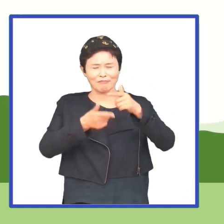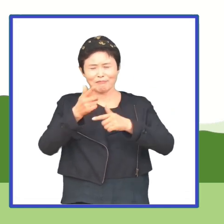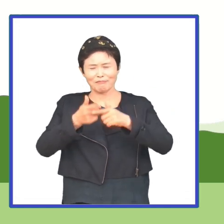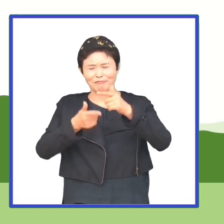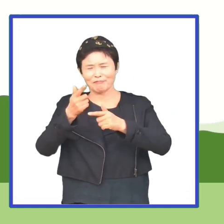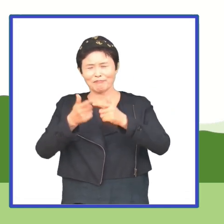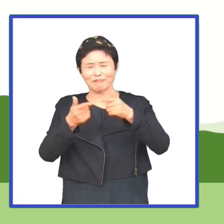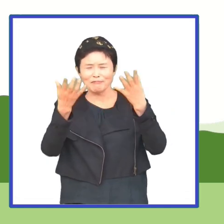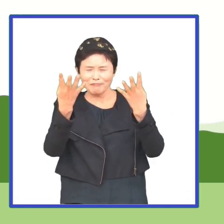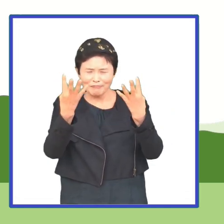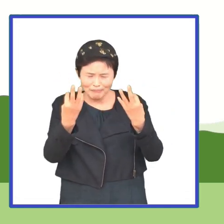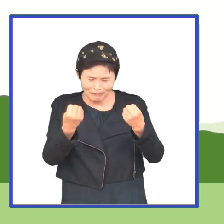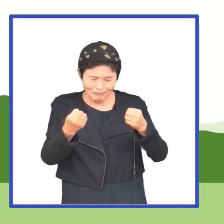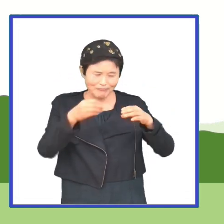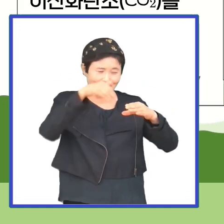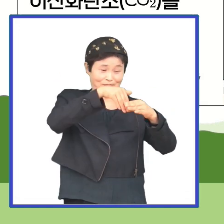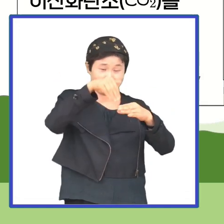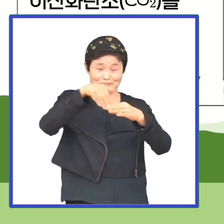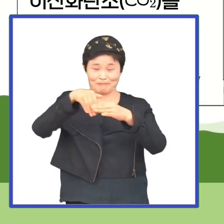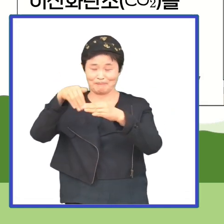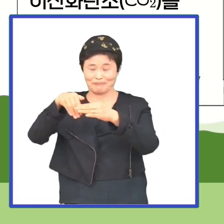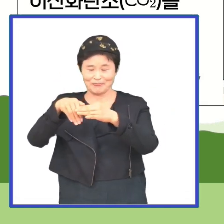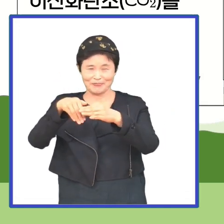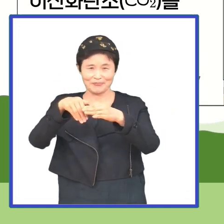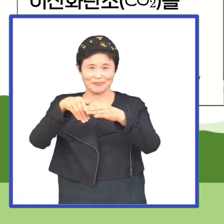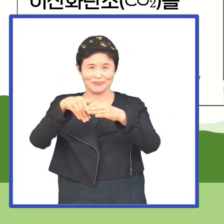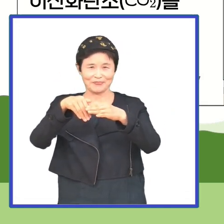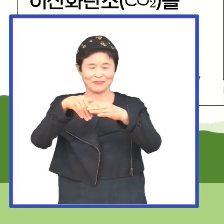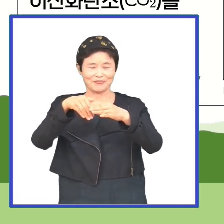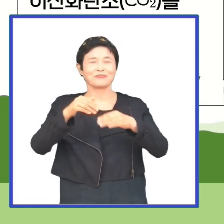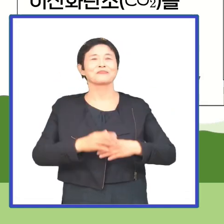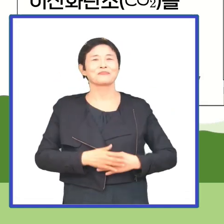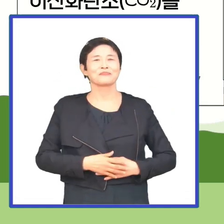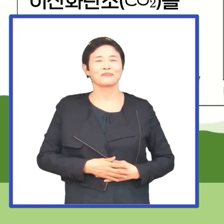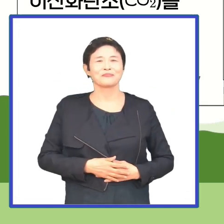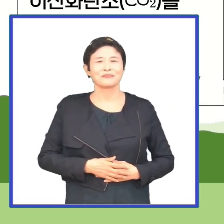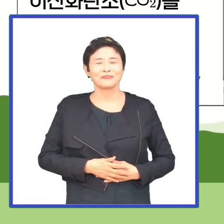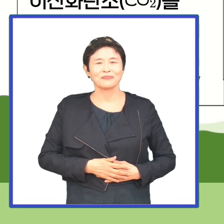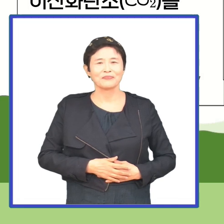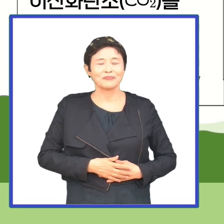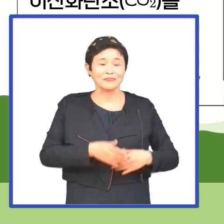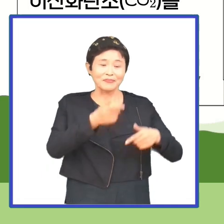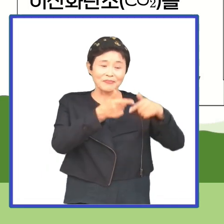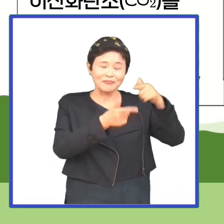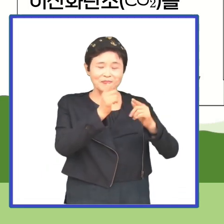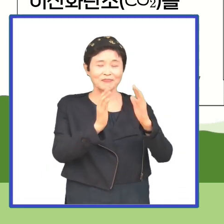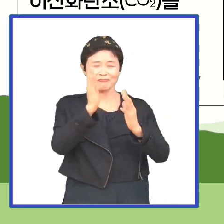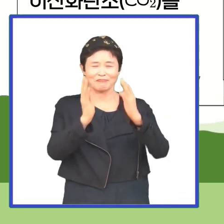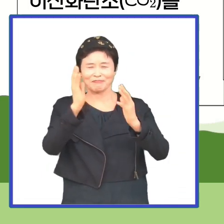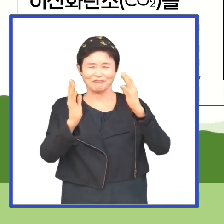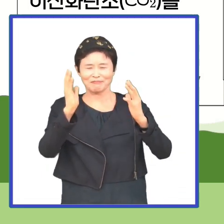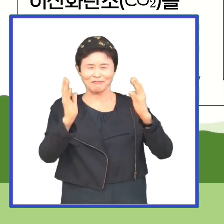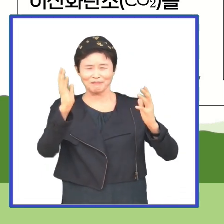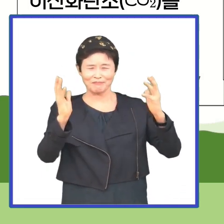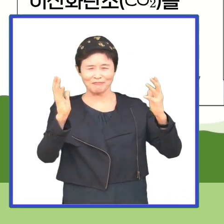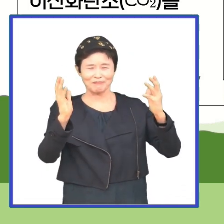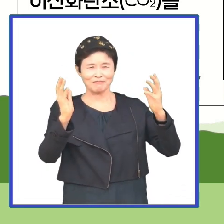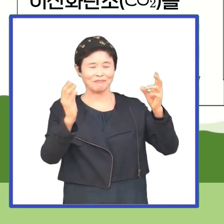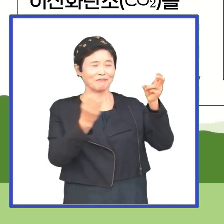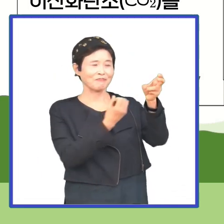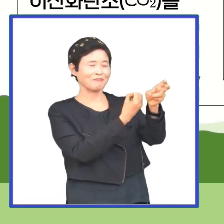때 탄소 중립을 잘 하기 위해서는 나무를 많이 심어야 해 라고 들었었어요. 나무와